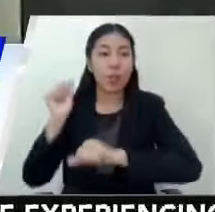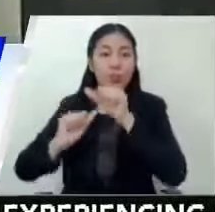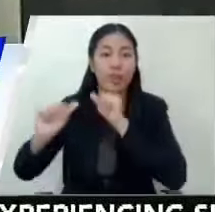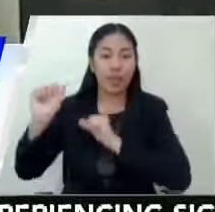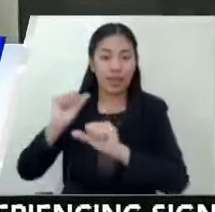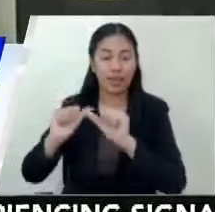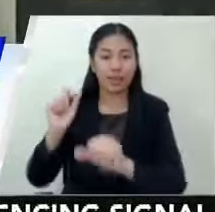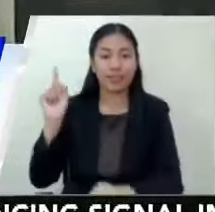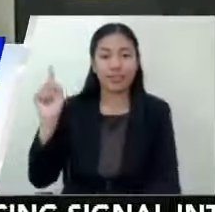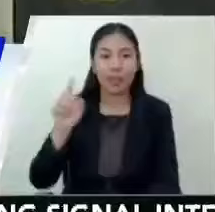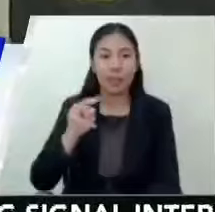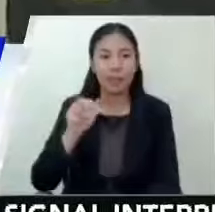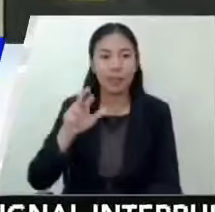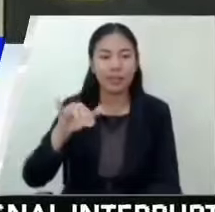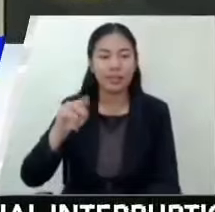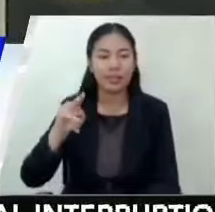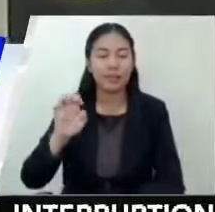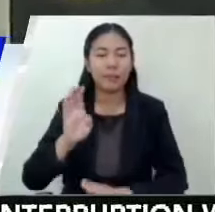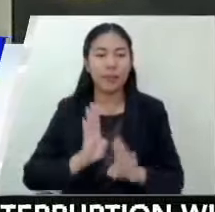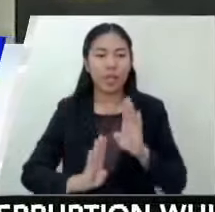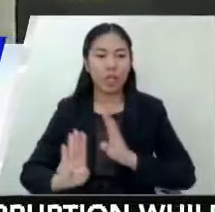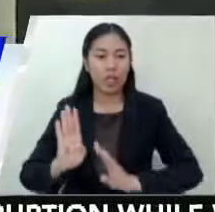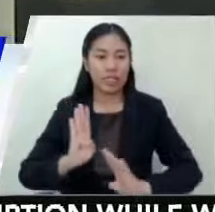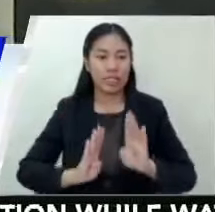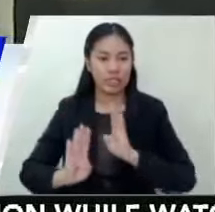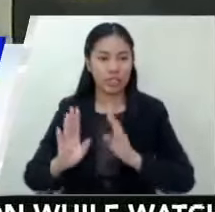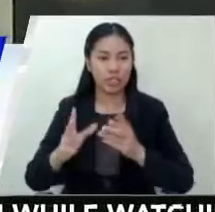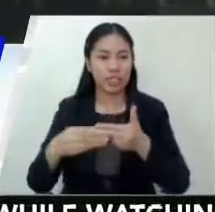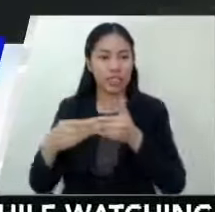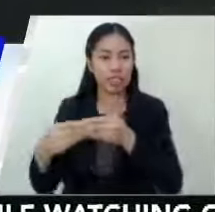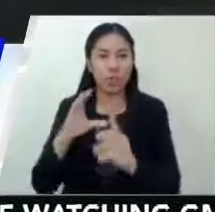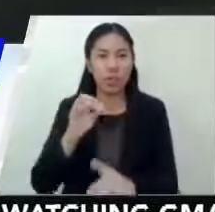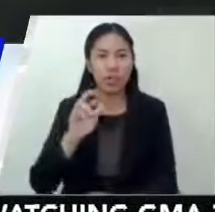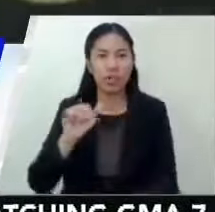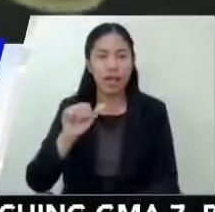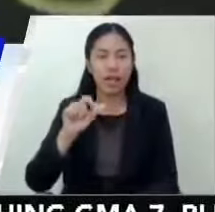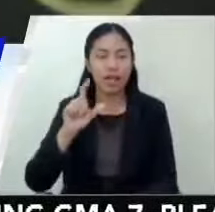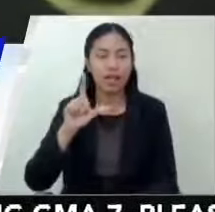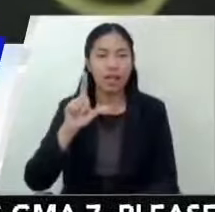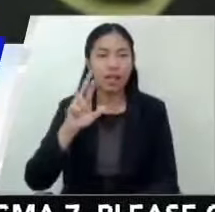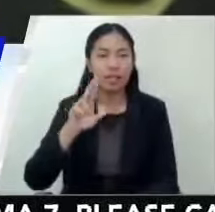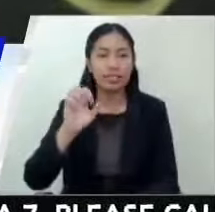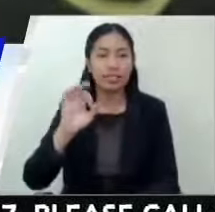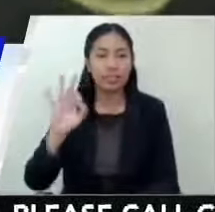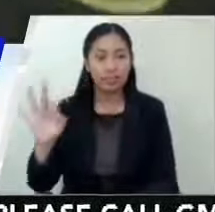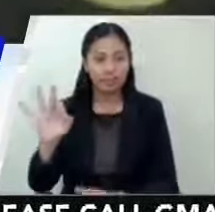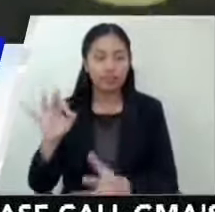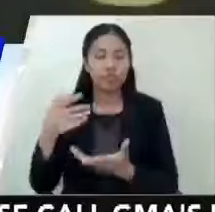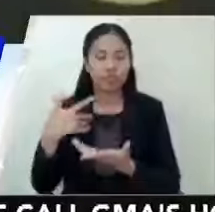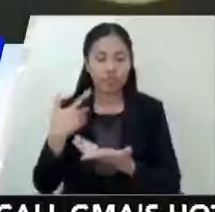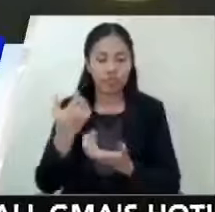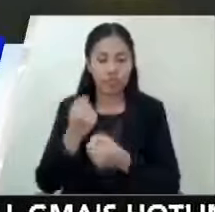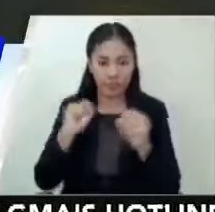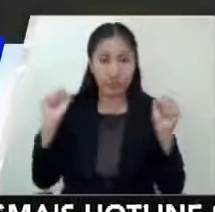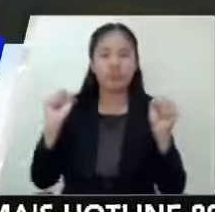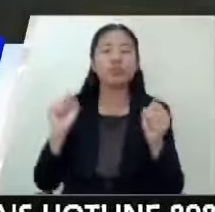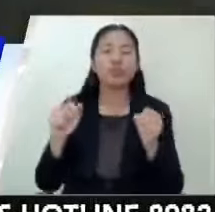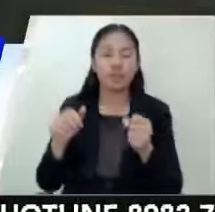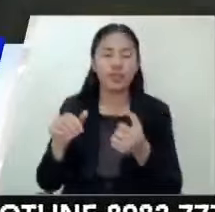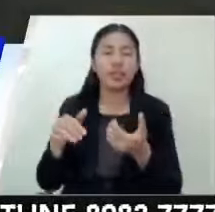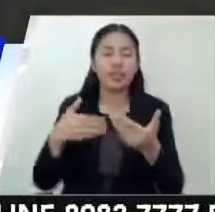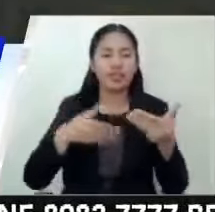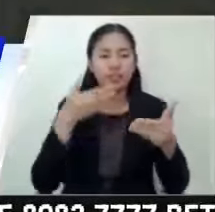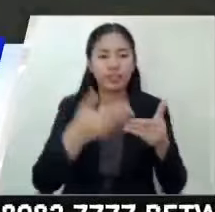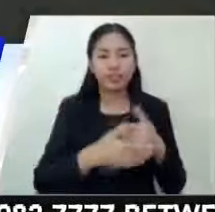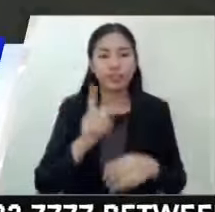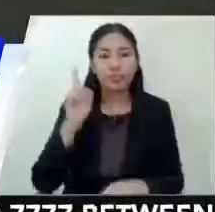na nanguna sa coral reef restoration techniques. Excellence in Innovation naman si Dr. Maria Asuncion Beltran para sa kanyang